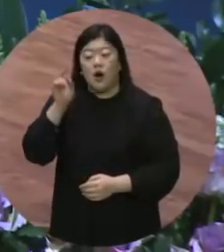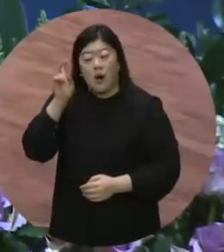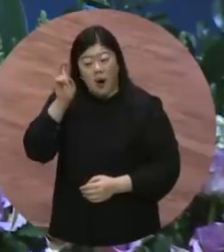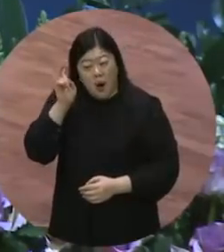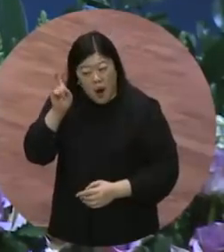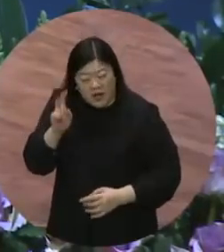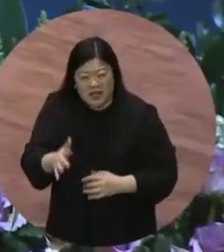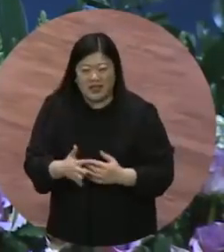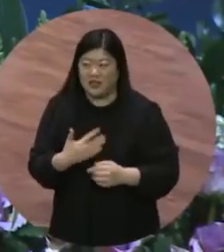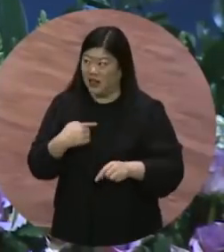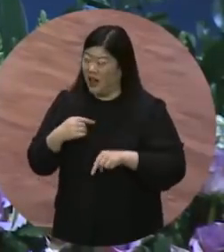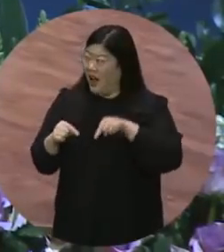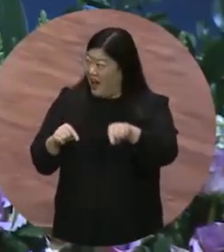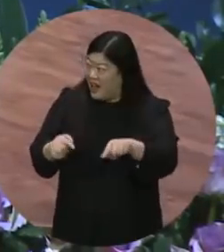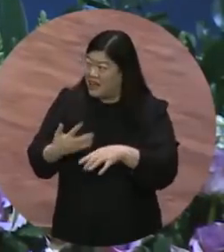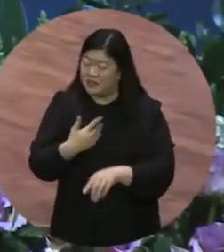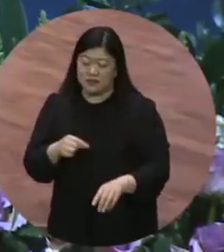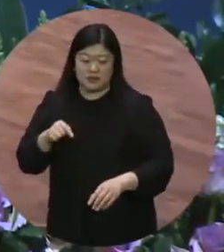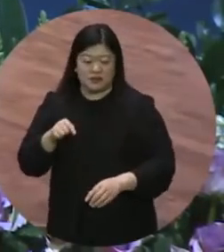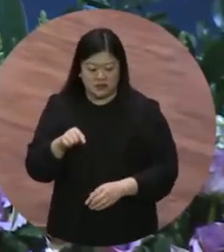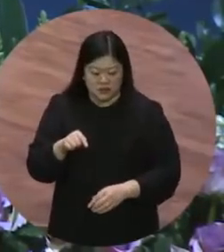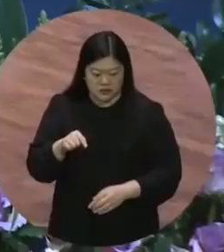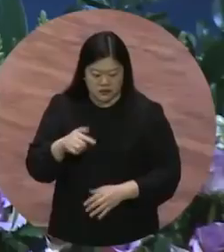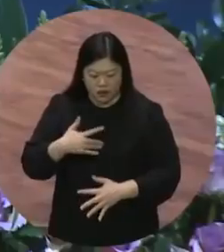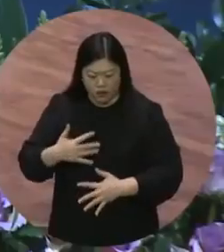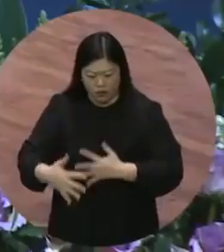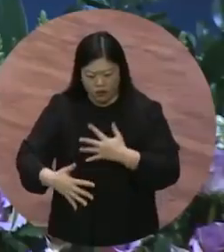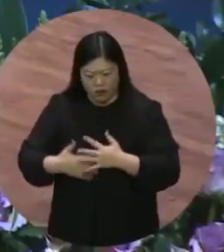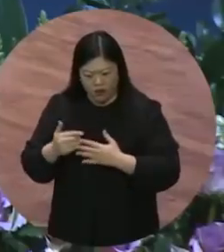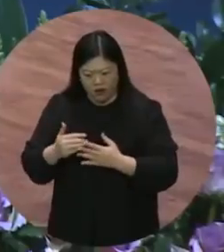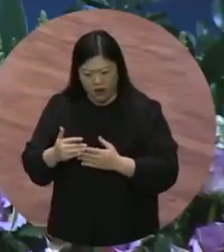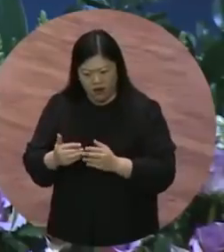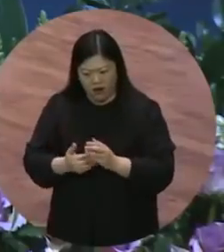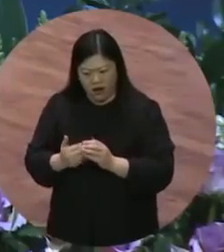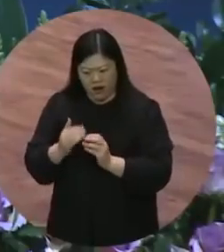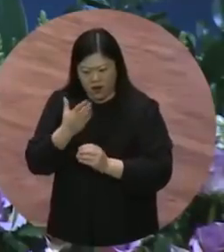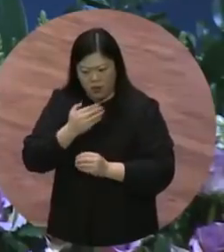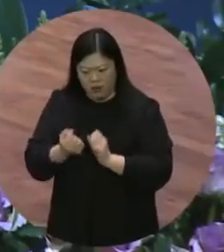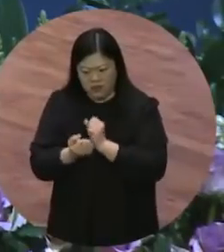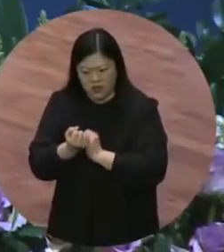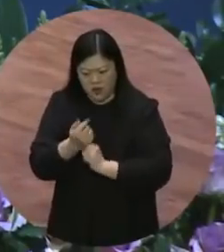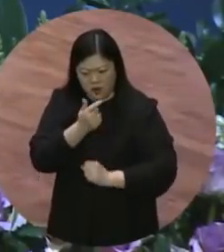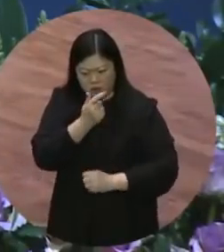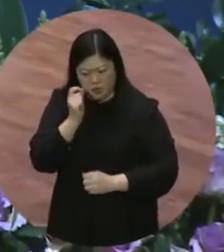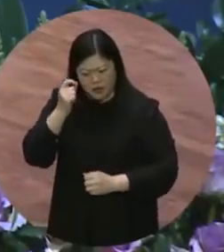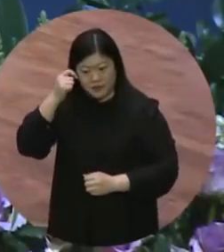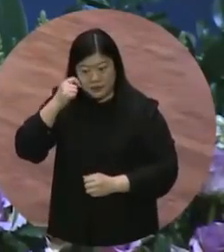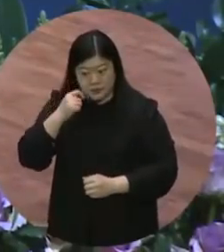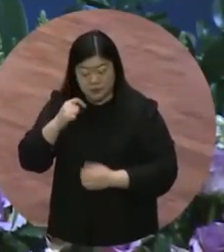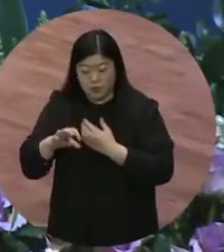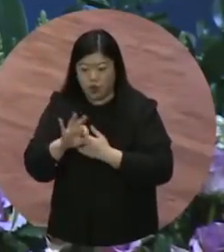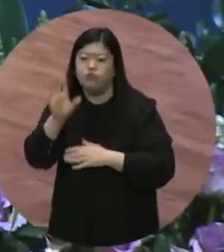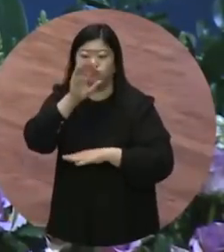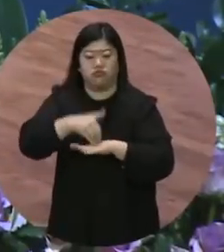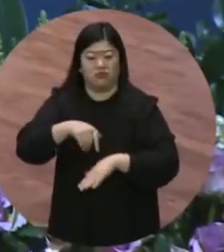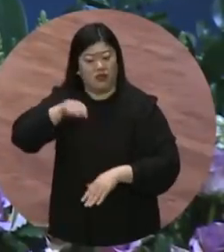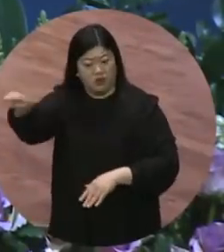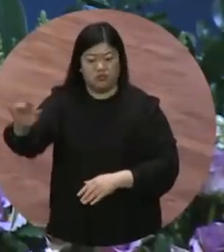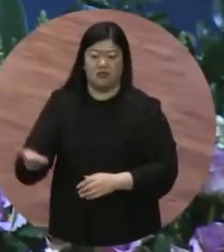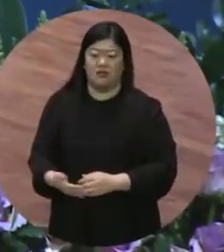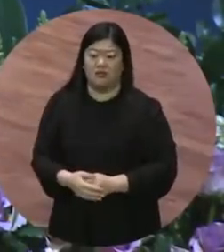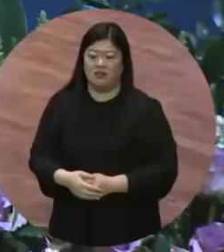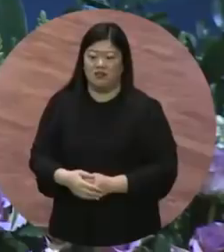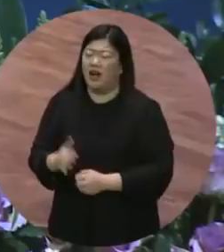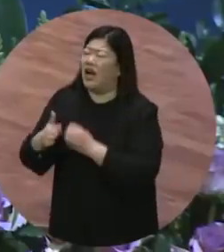부족하면 오늘부터 시작되는 훈련에 들어가면 됩니다. 열정이 없으면 무릎 꿇고 하나님 앞에 도와달라고